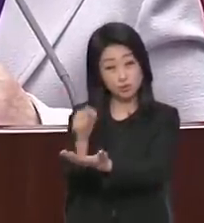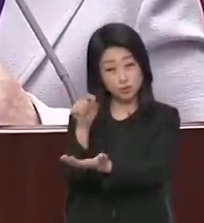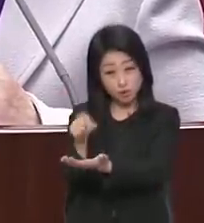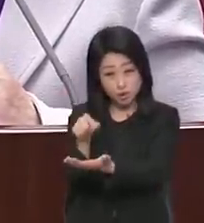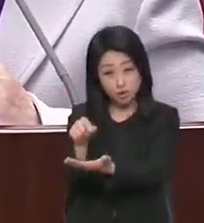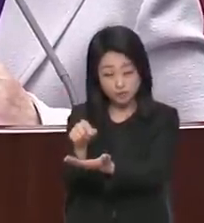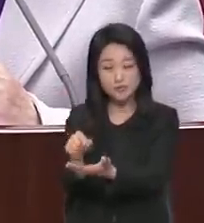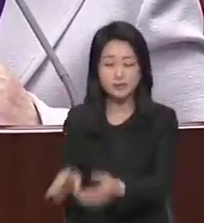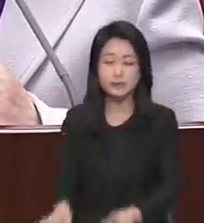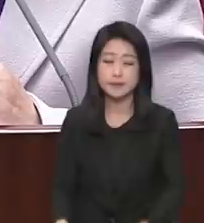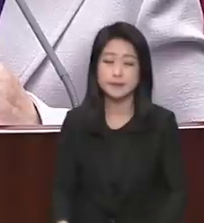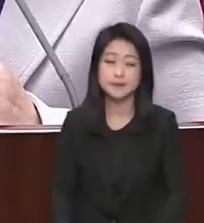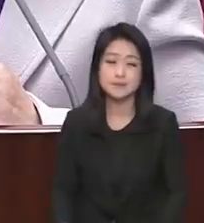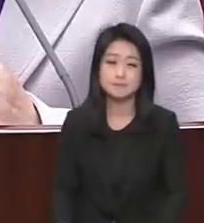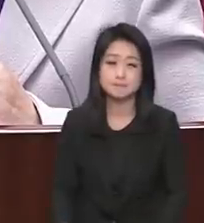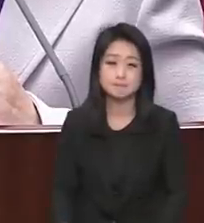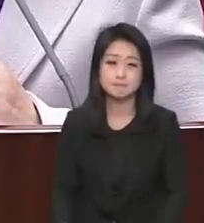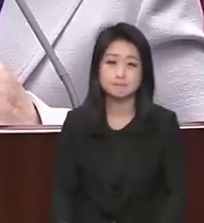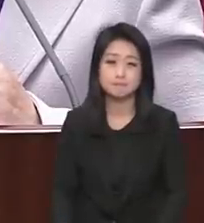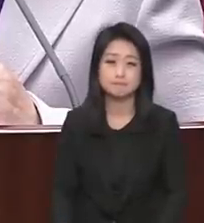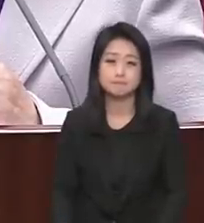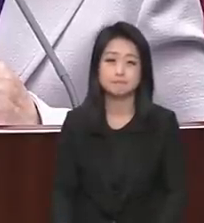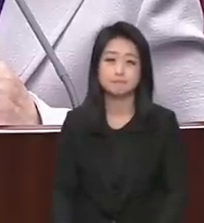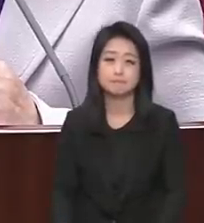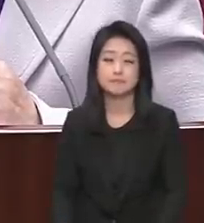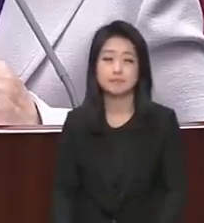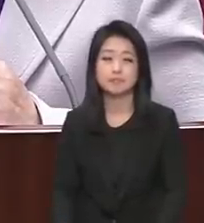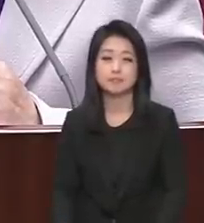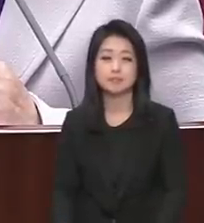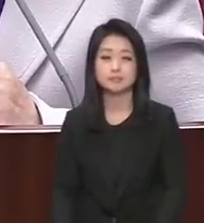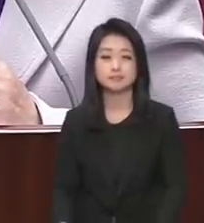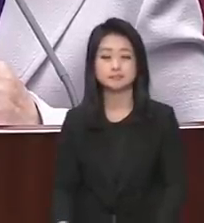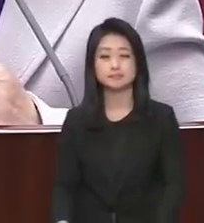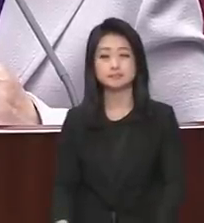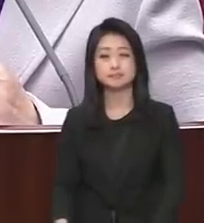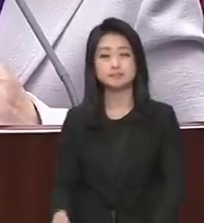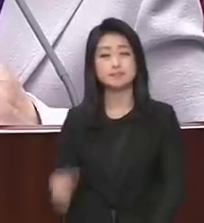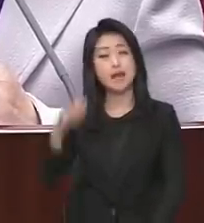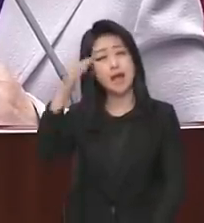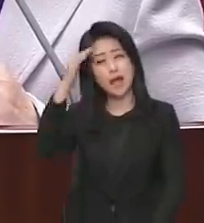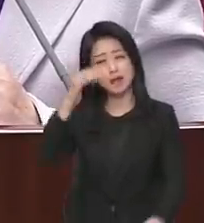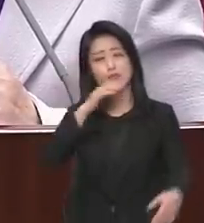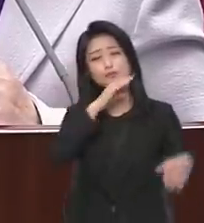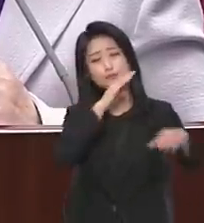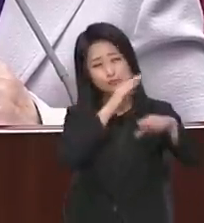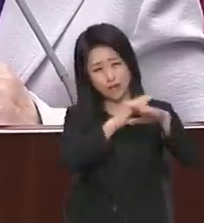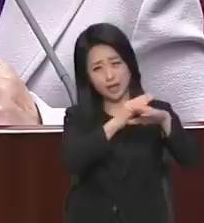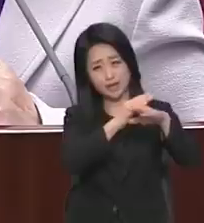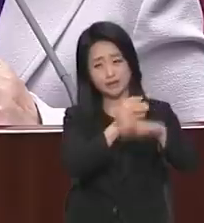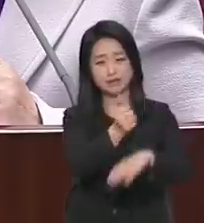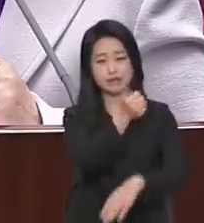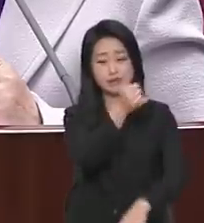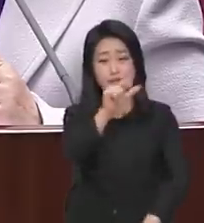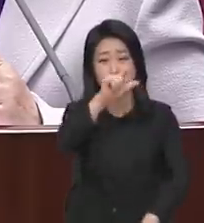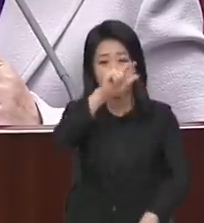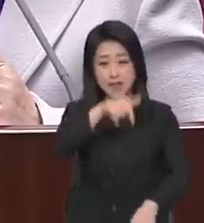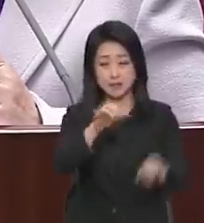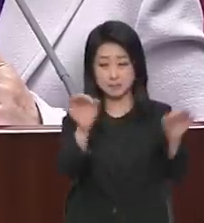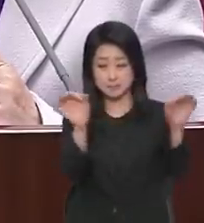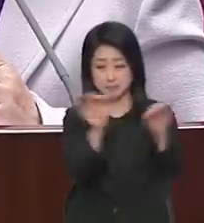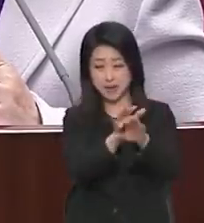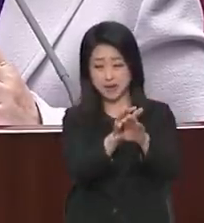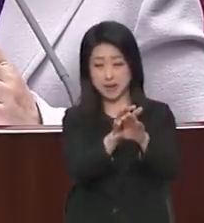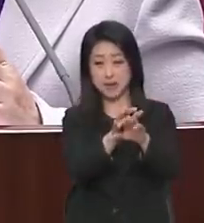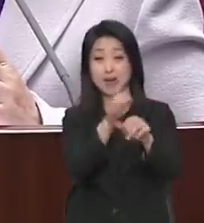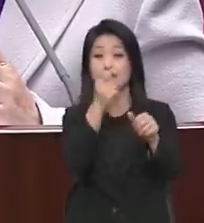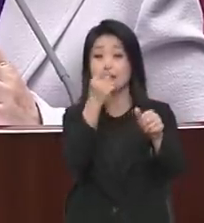이제 이 지금 이런 남북의 비핵화가 성공했을 때 있을 수